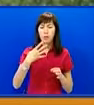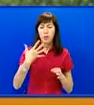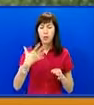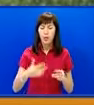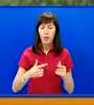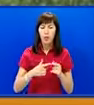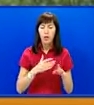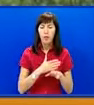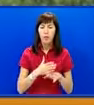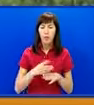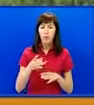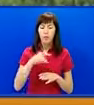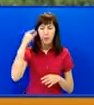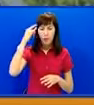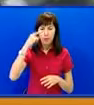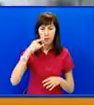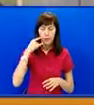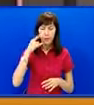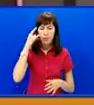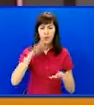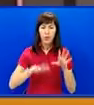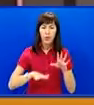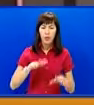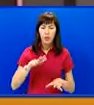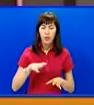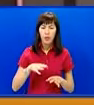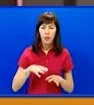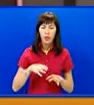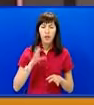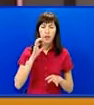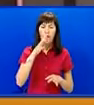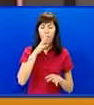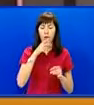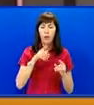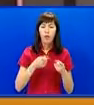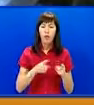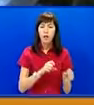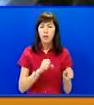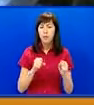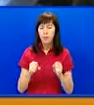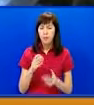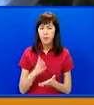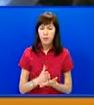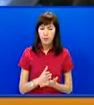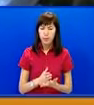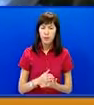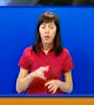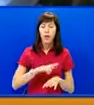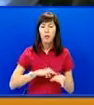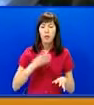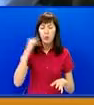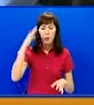3 Уголовного кодекса Республики Казахстан. Подозреваемый водворен в изолятор временного содержания. Проводится досудебное расследование.